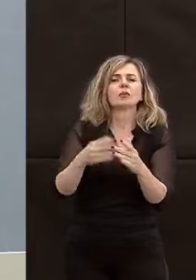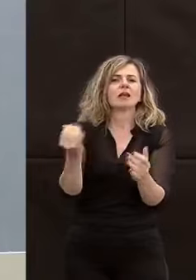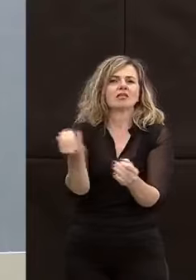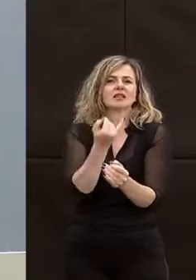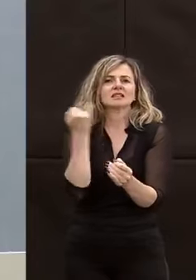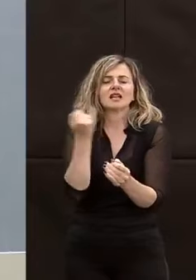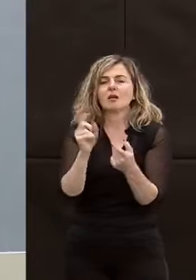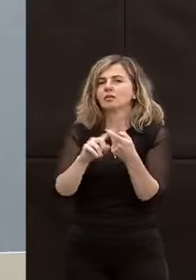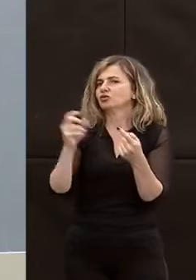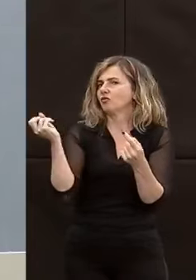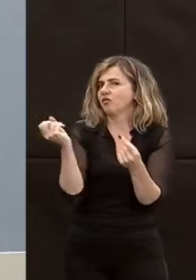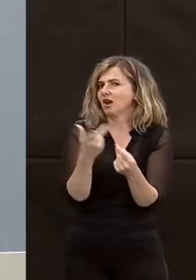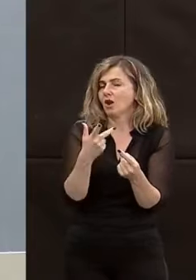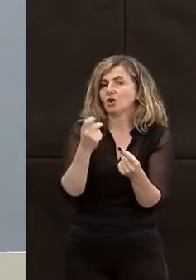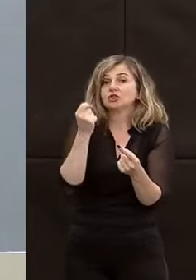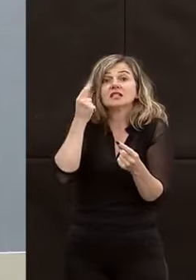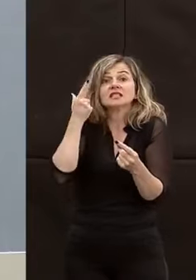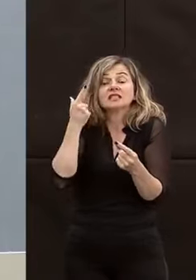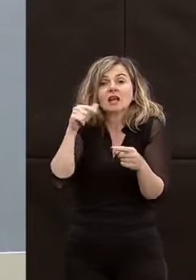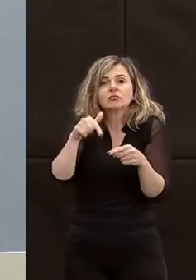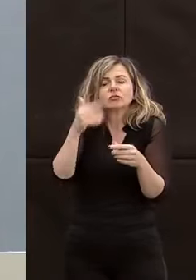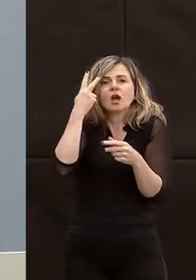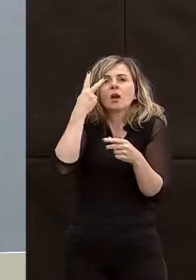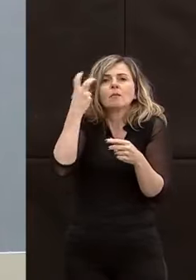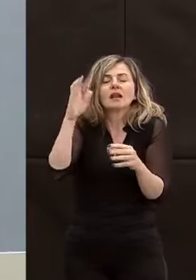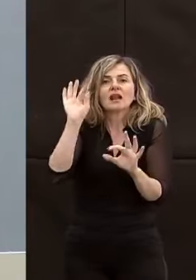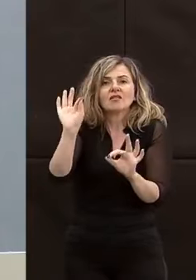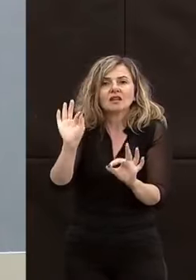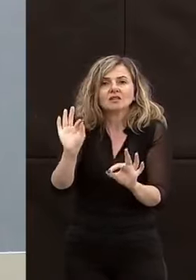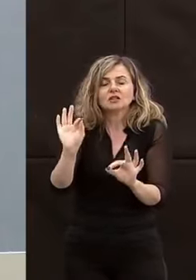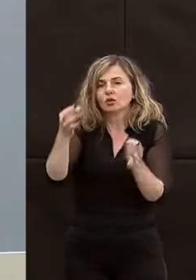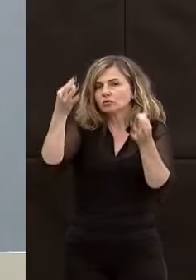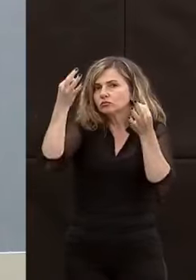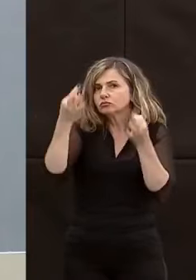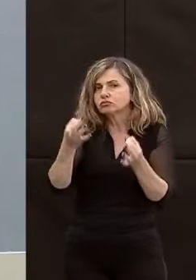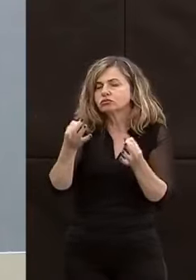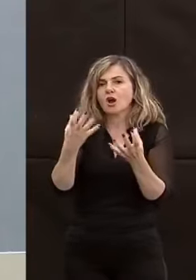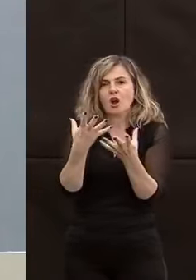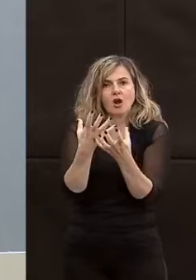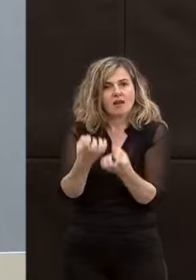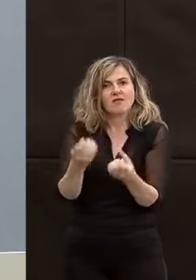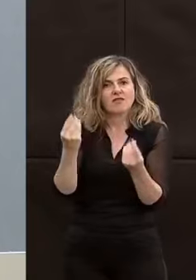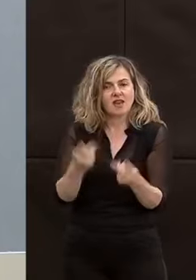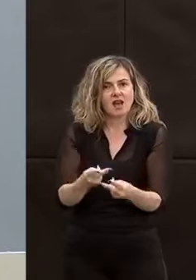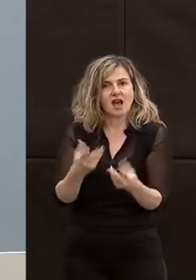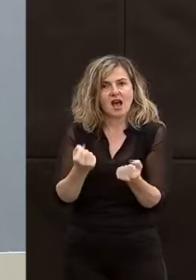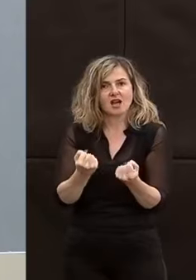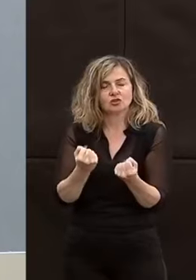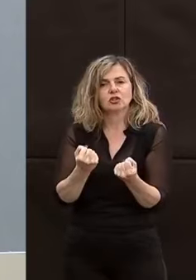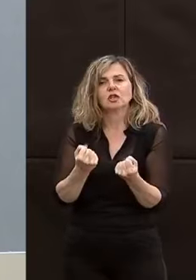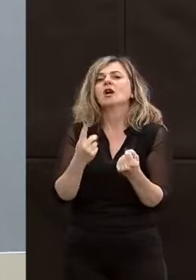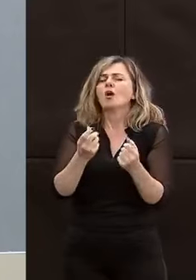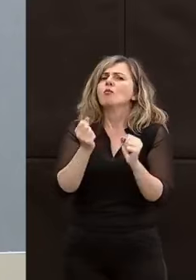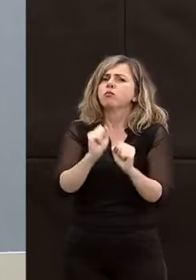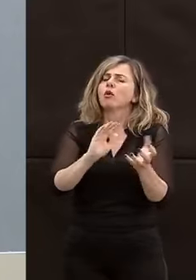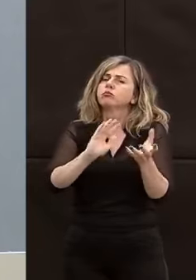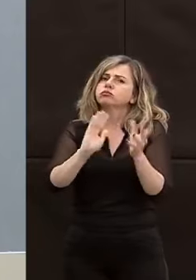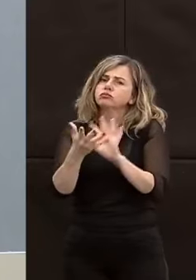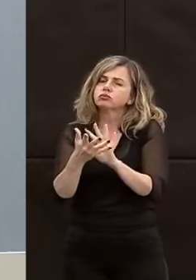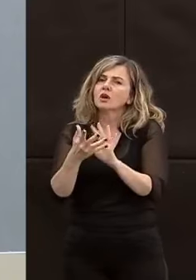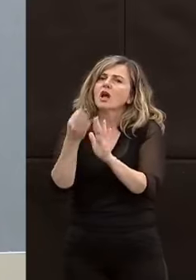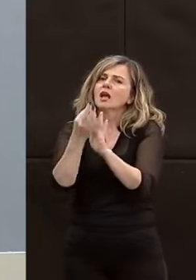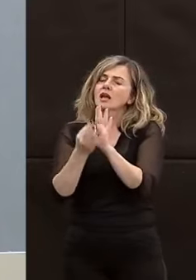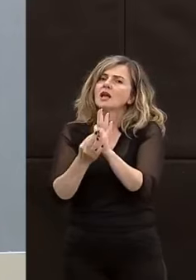se queste previsioni si rivelerà riveleranno efficaci potranno divenire anche elementi